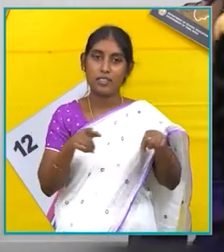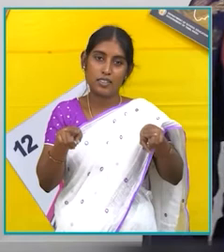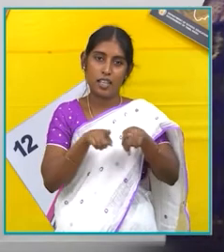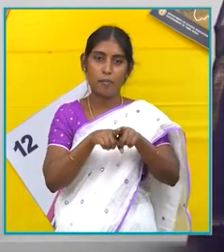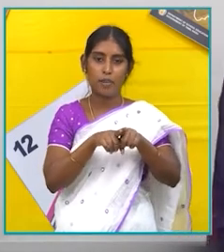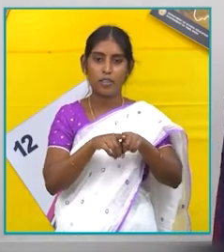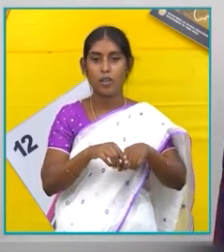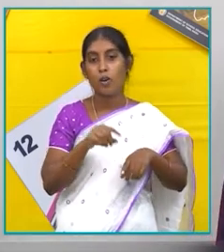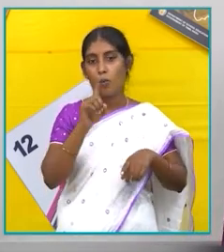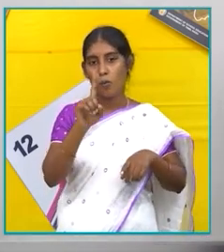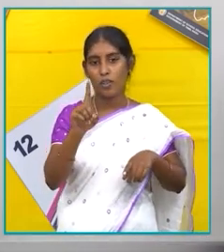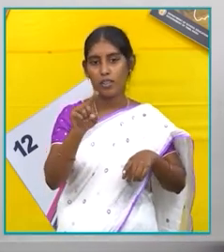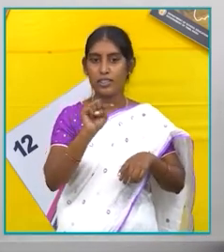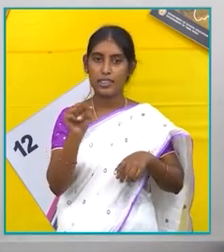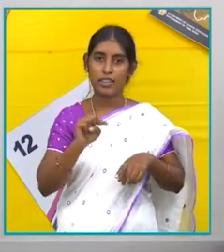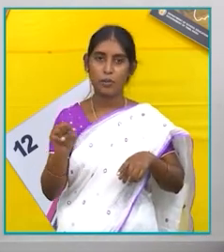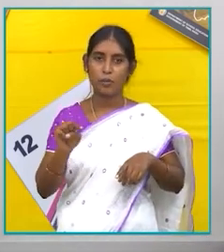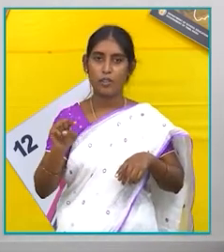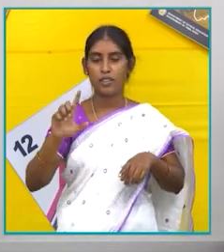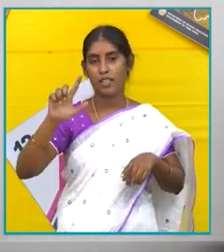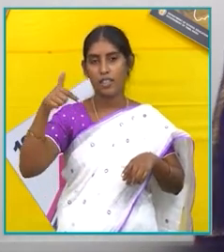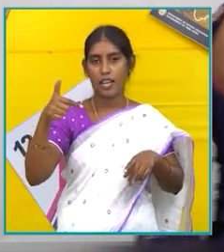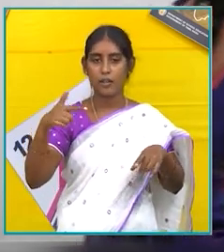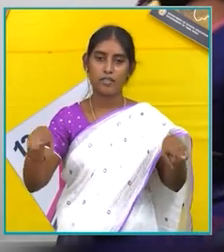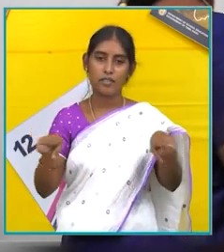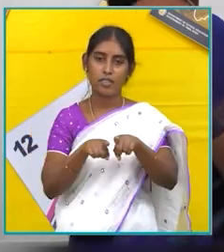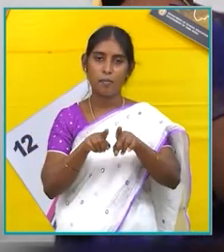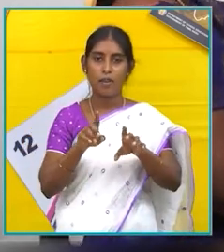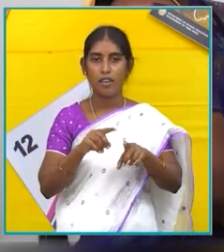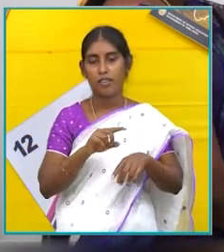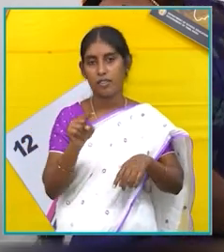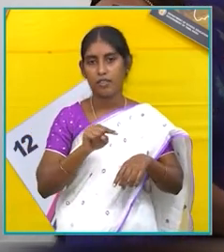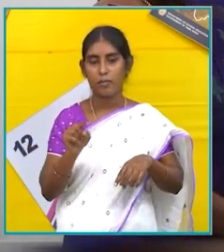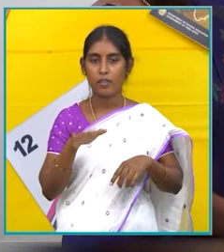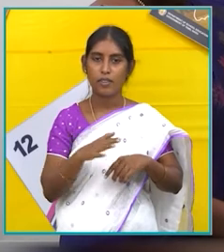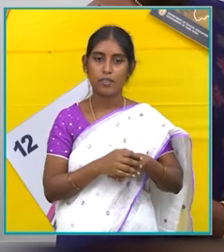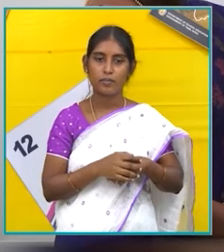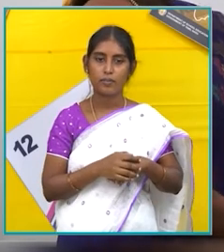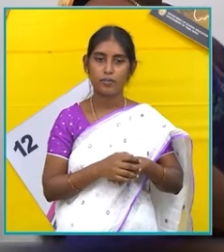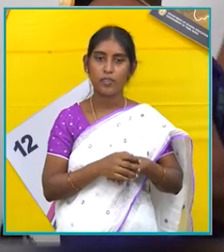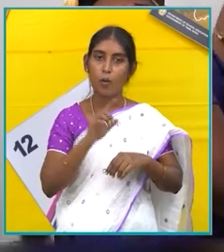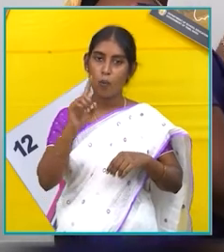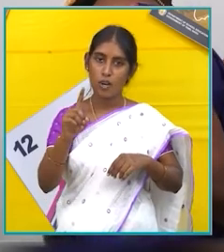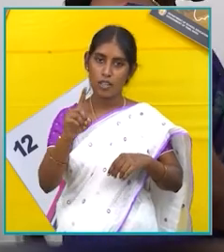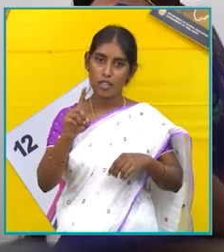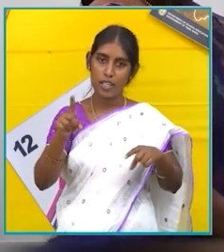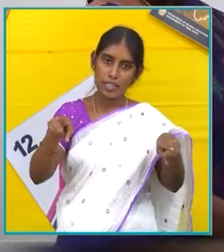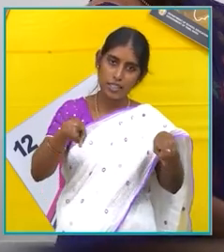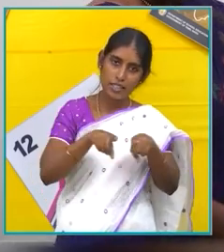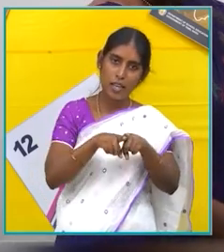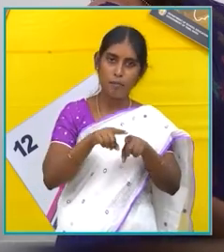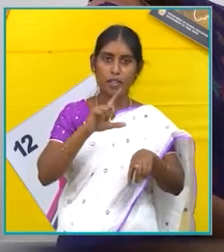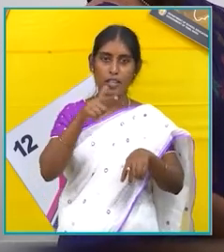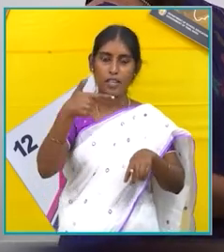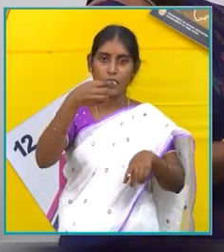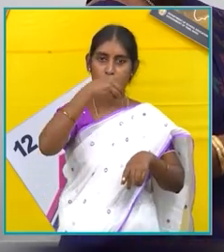7. அப்போது கோணம் 1 7 சமமாக இருக்கும். 1ங்கிற இடத்துல என்ன கோண அளவு இருக்கோ அதே அளவு தான்